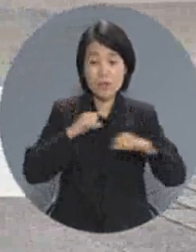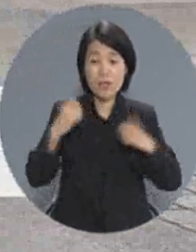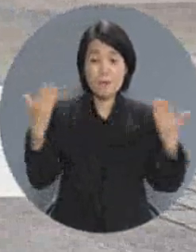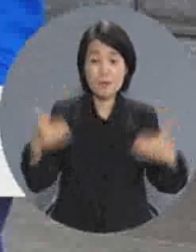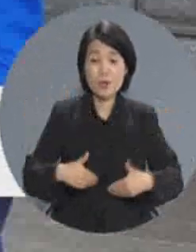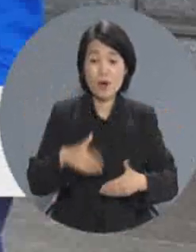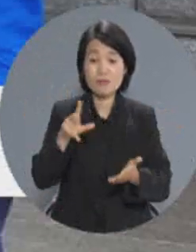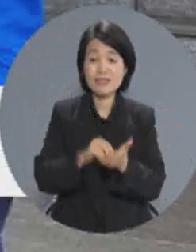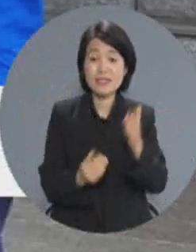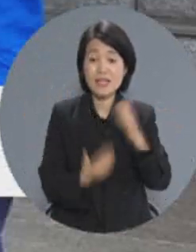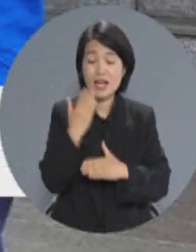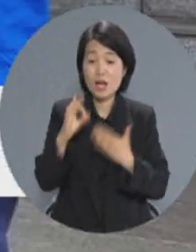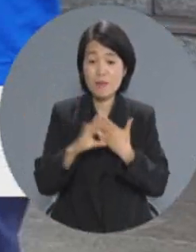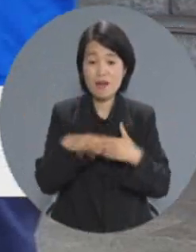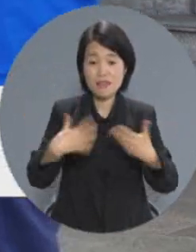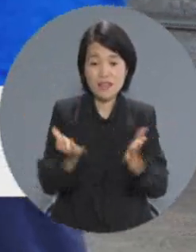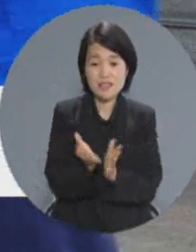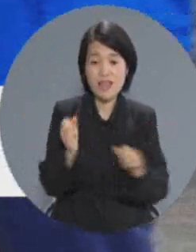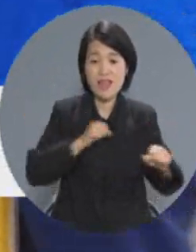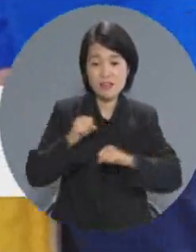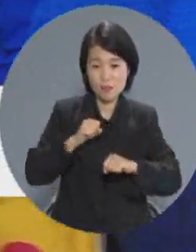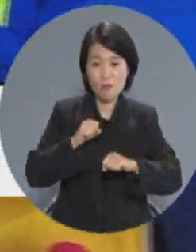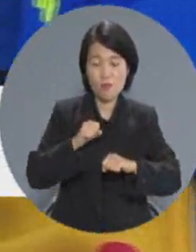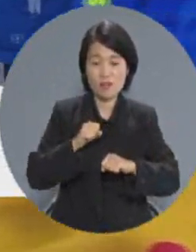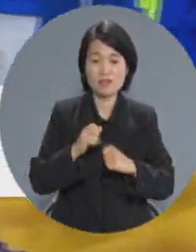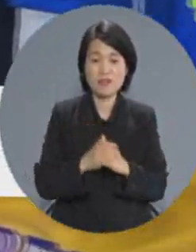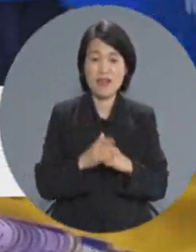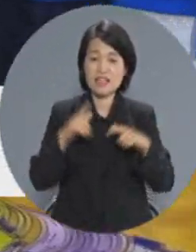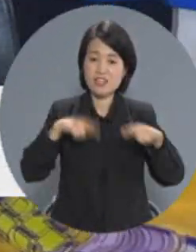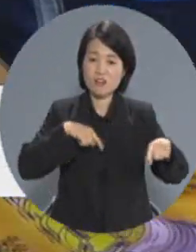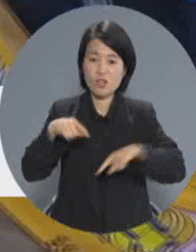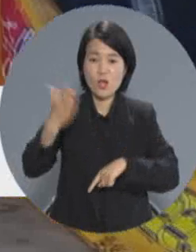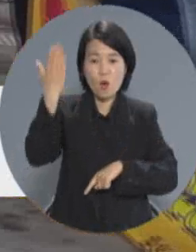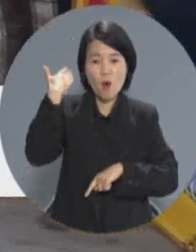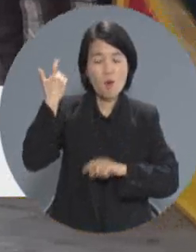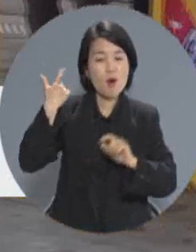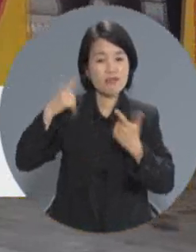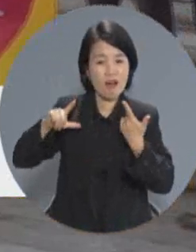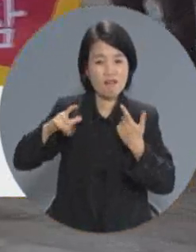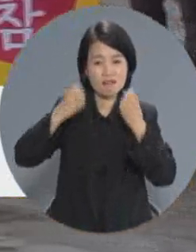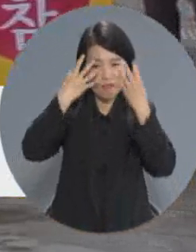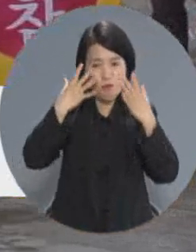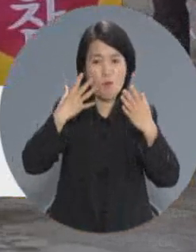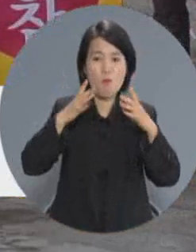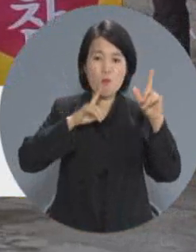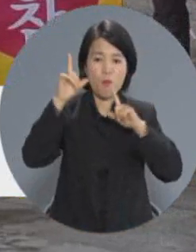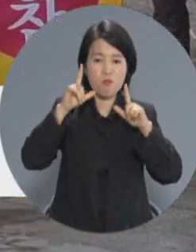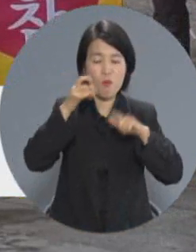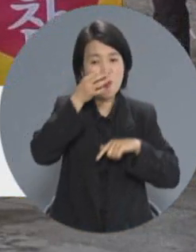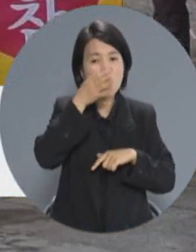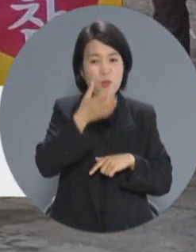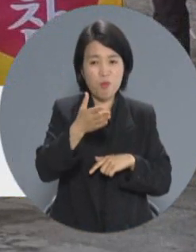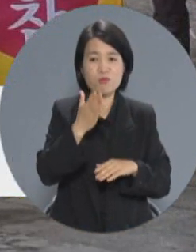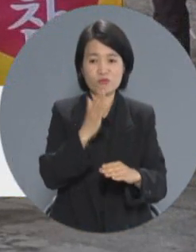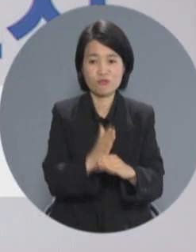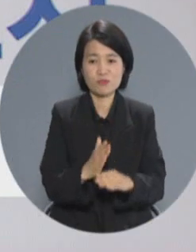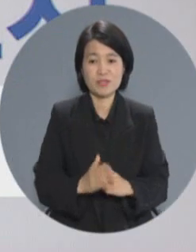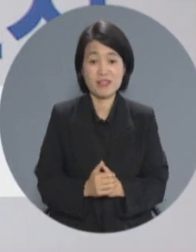이슈가 발생하면 단체 행동에도 나서는 등 지역 정가의 과거와는 다른 새로운 풍속도까지 그려내고